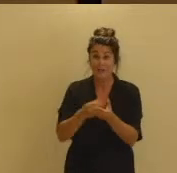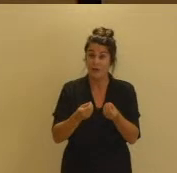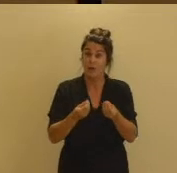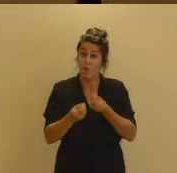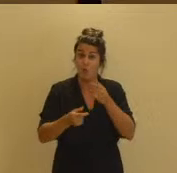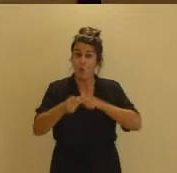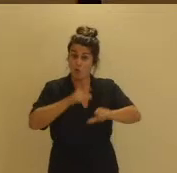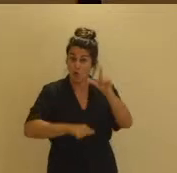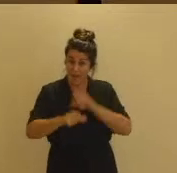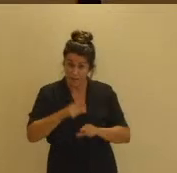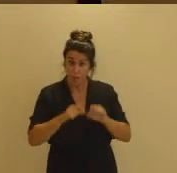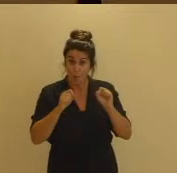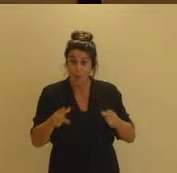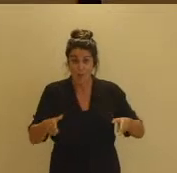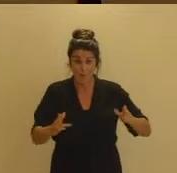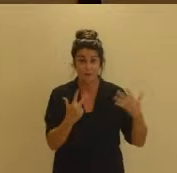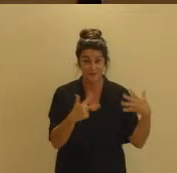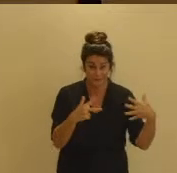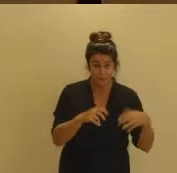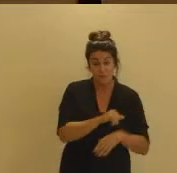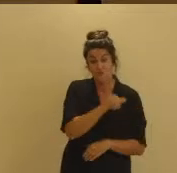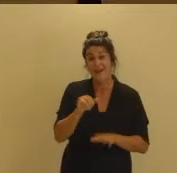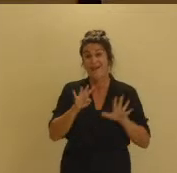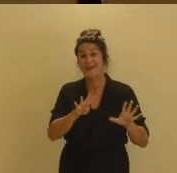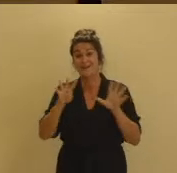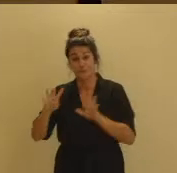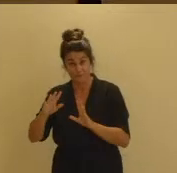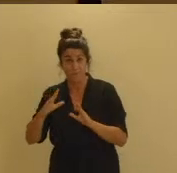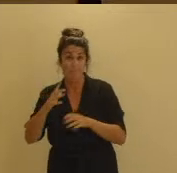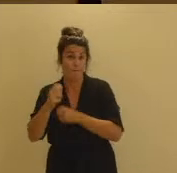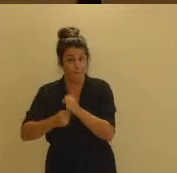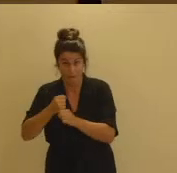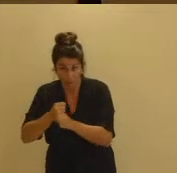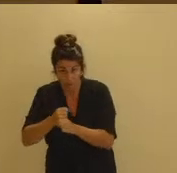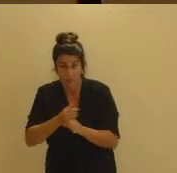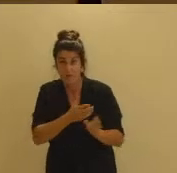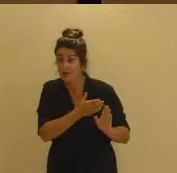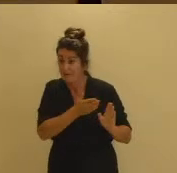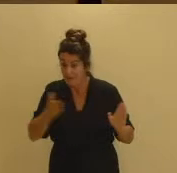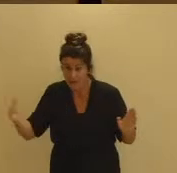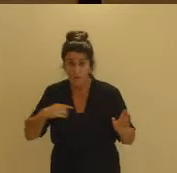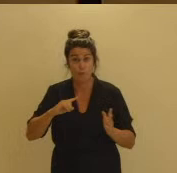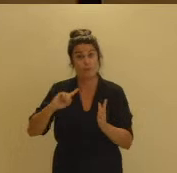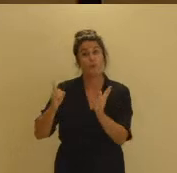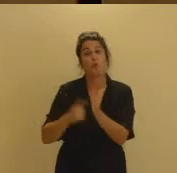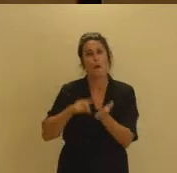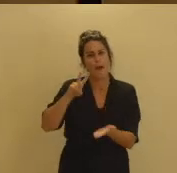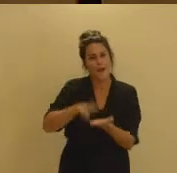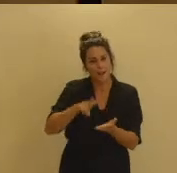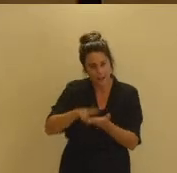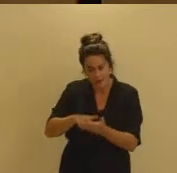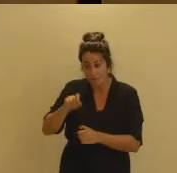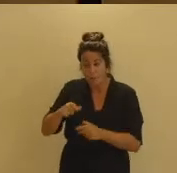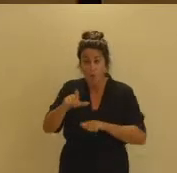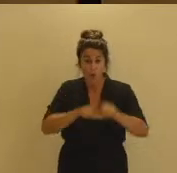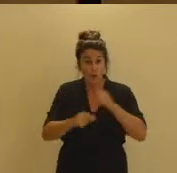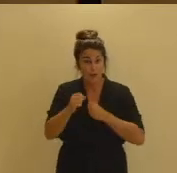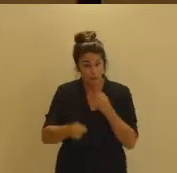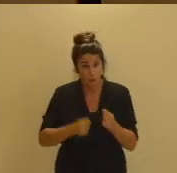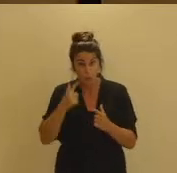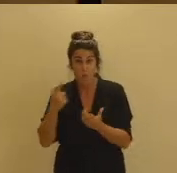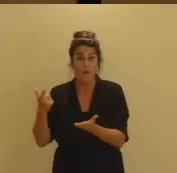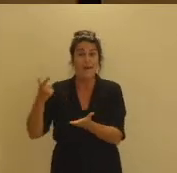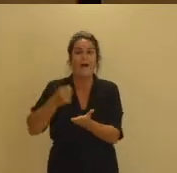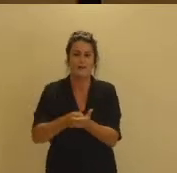à 99 ans des droits réels en vertu de la location ou de l'accession à la propriété de